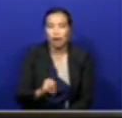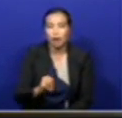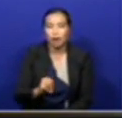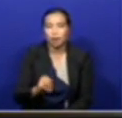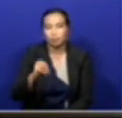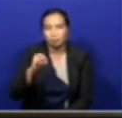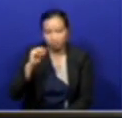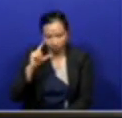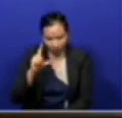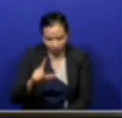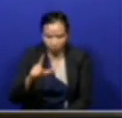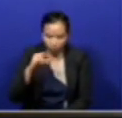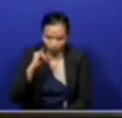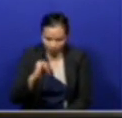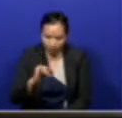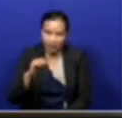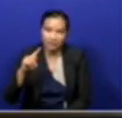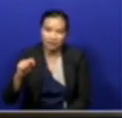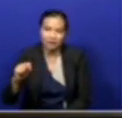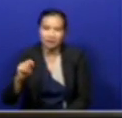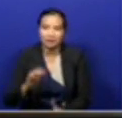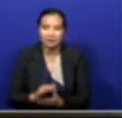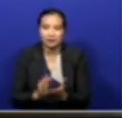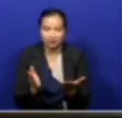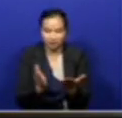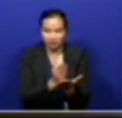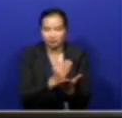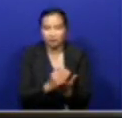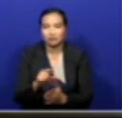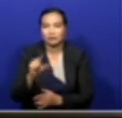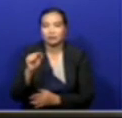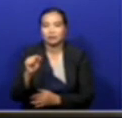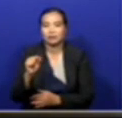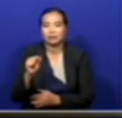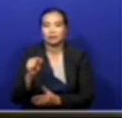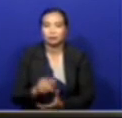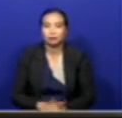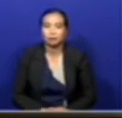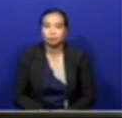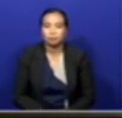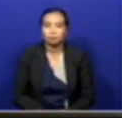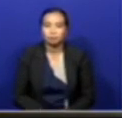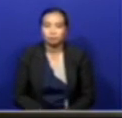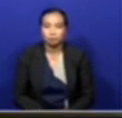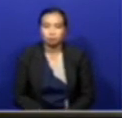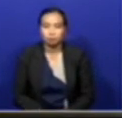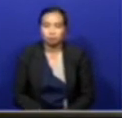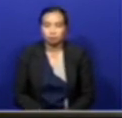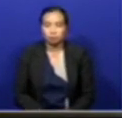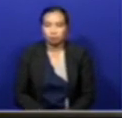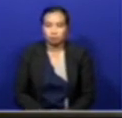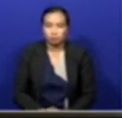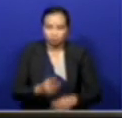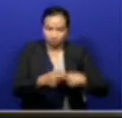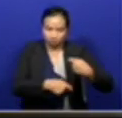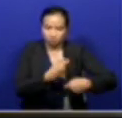MLIT หน้าที่20ค่ะท่านประธานคะหน้านี้นะคะที่ใช้เงิน